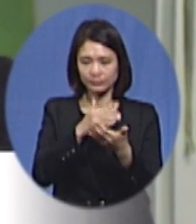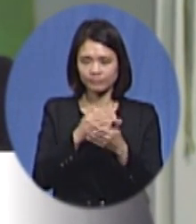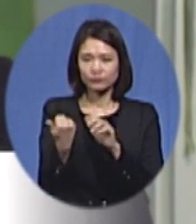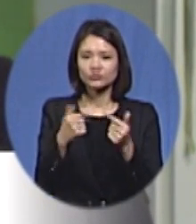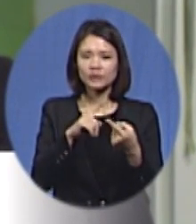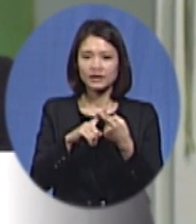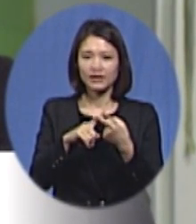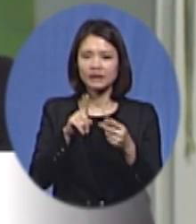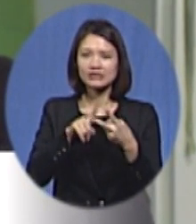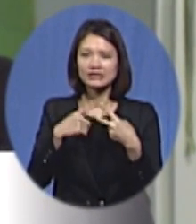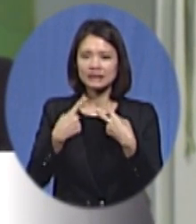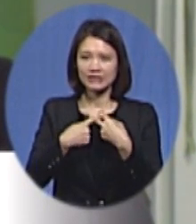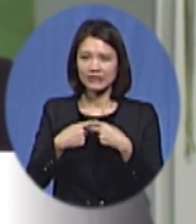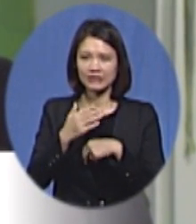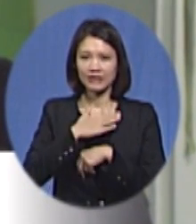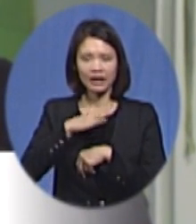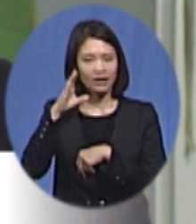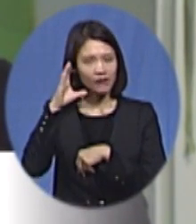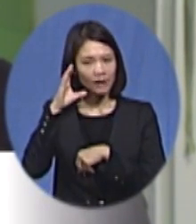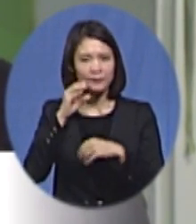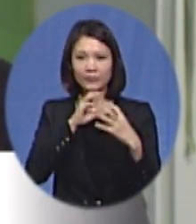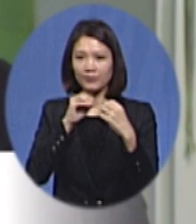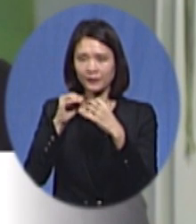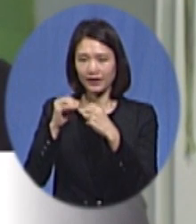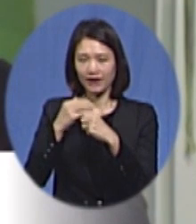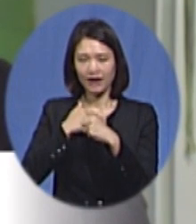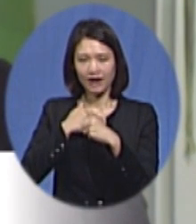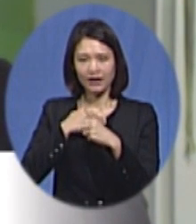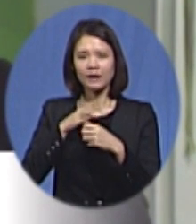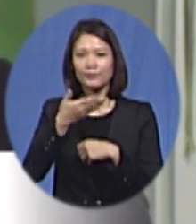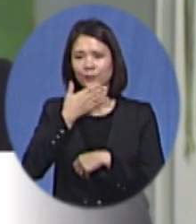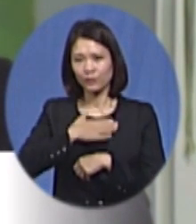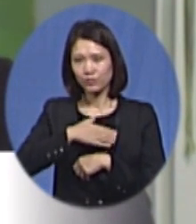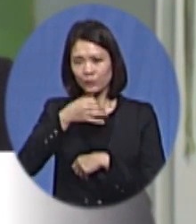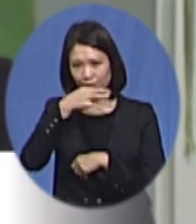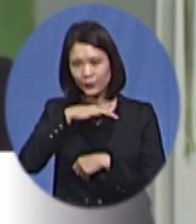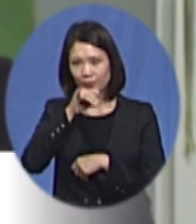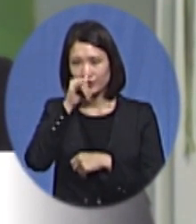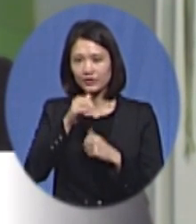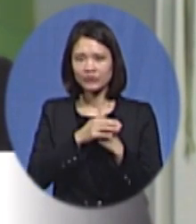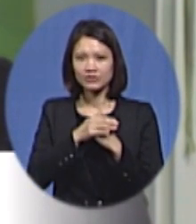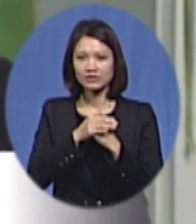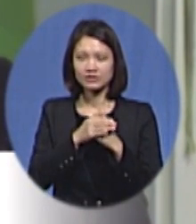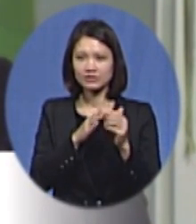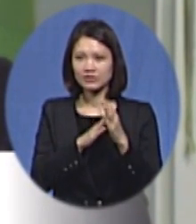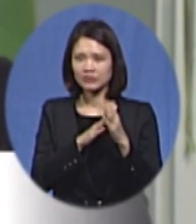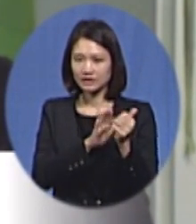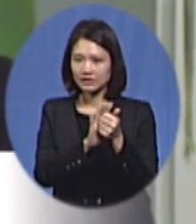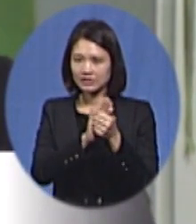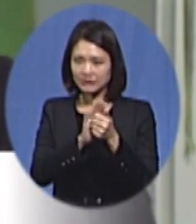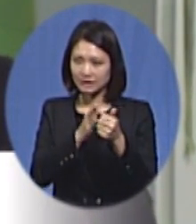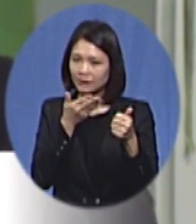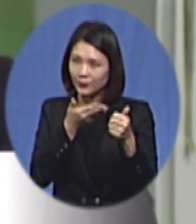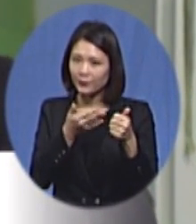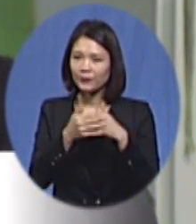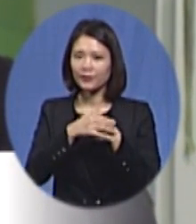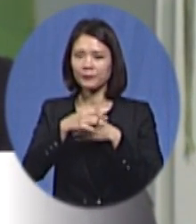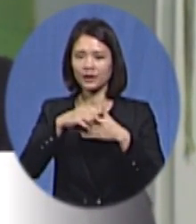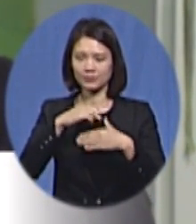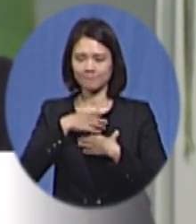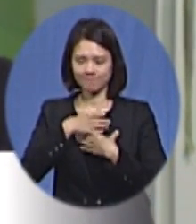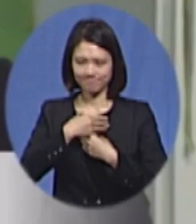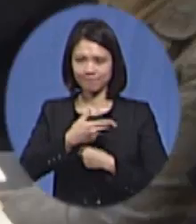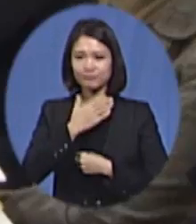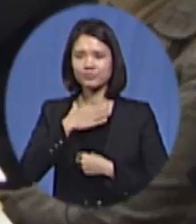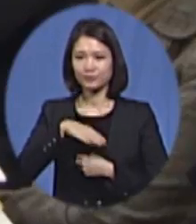듣기 때문에 나름대로 나는 보람을 느끼고 또 그 내담자도 굉장히 마음에 대한 안정을 갖고 있어서 큰